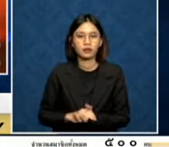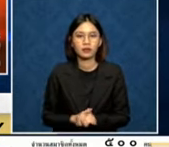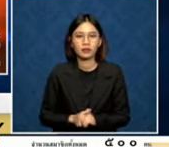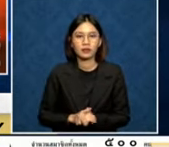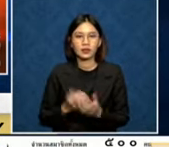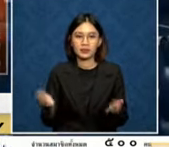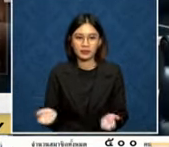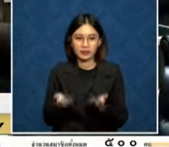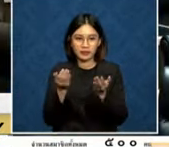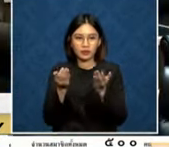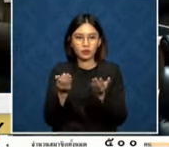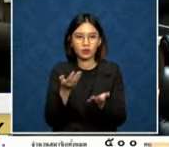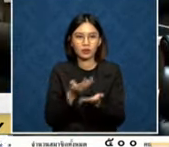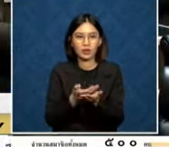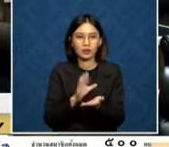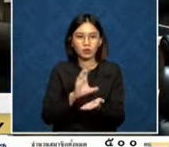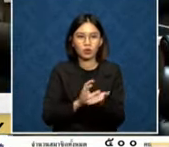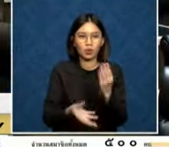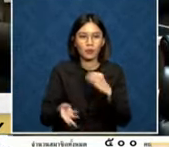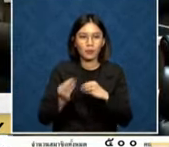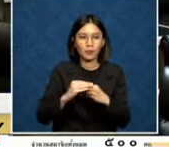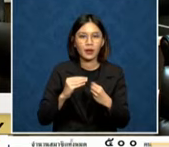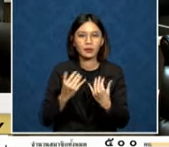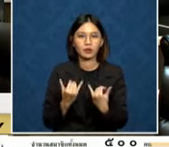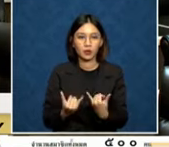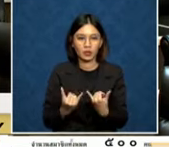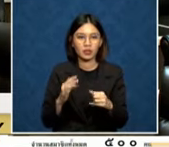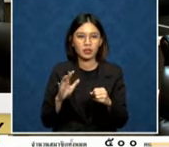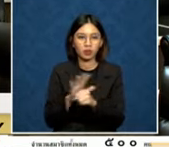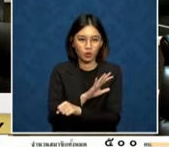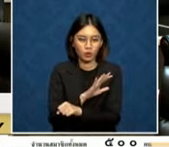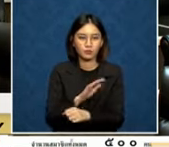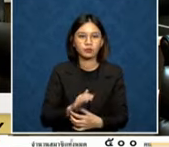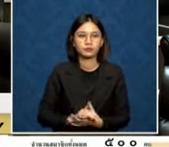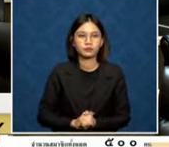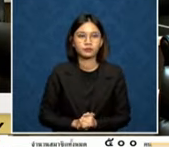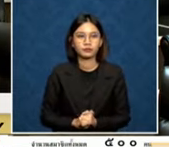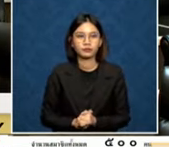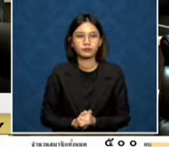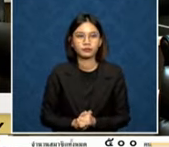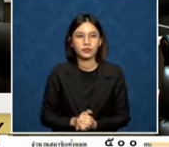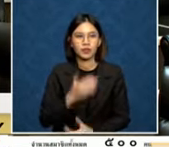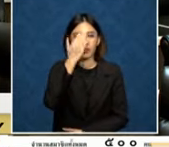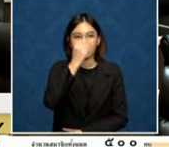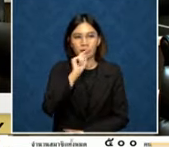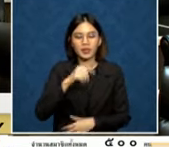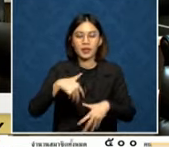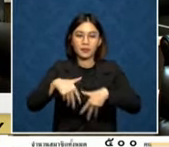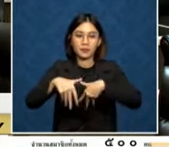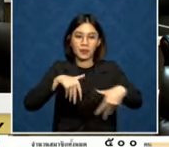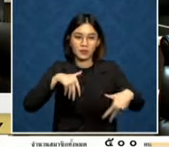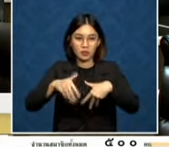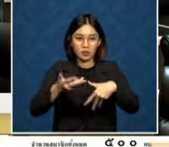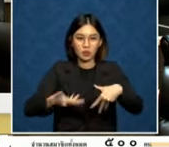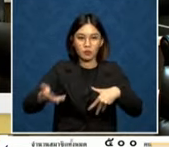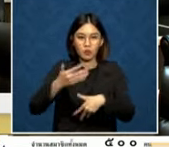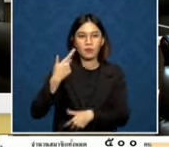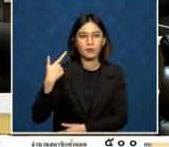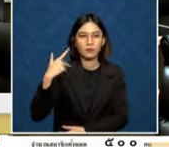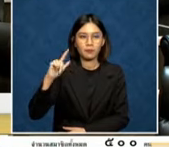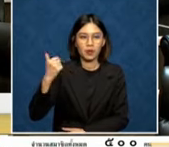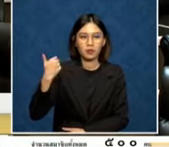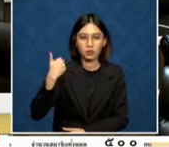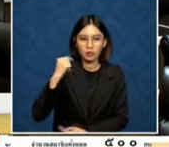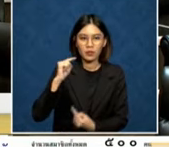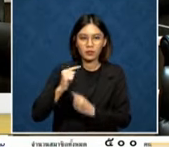เราสนับสนุนการเพิ่มงบประมาณนะครับในส่วนนี้อย่างเต็มที่ครับเพื่อให้ประชาชนนะครับได้รับประโยชน์ใน